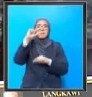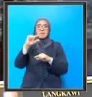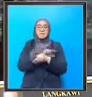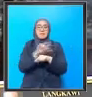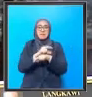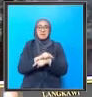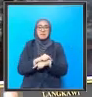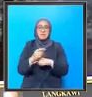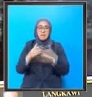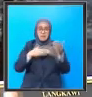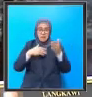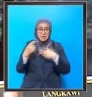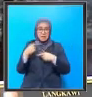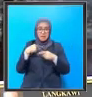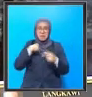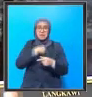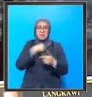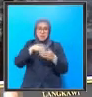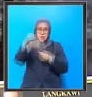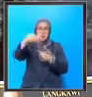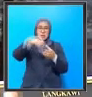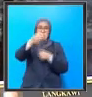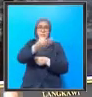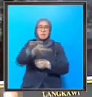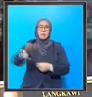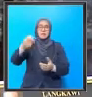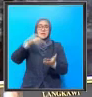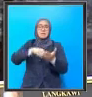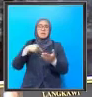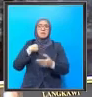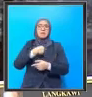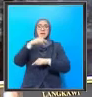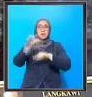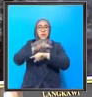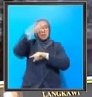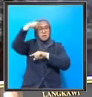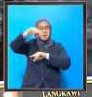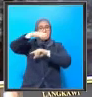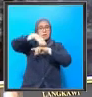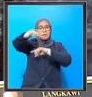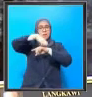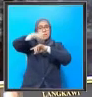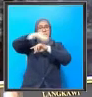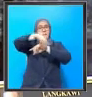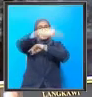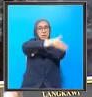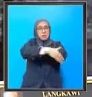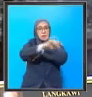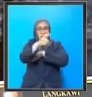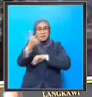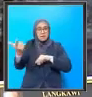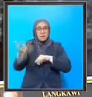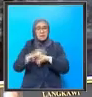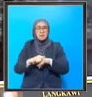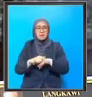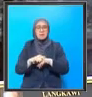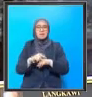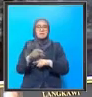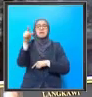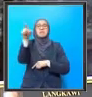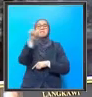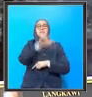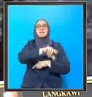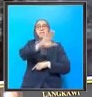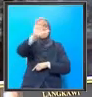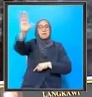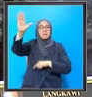keluarkan barangan ini kita gunanya untuk export kepada negara lain dan merekalah yang mendapat